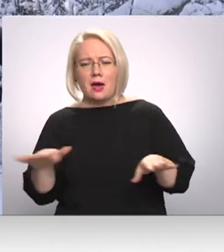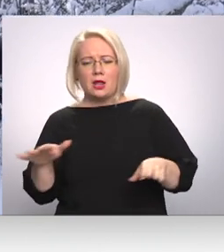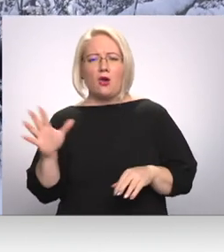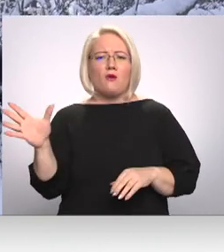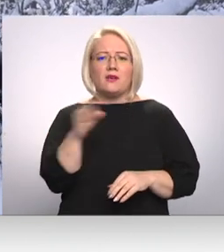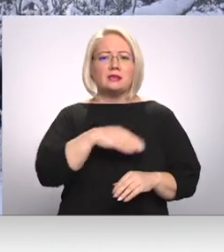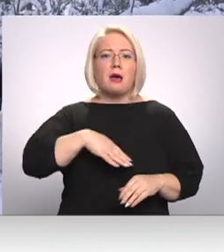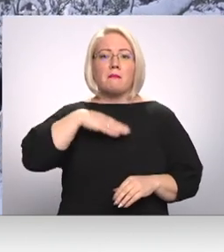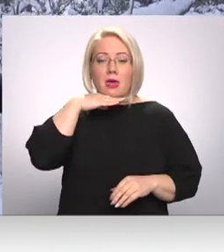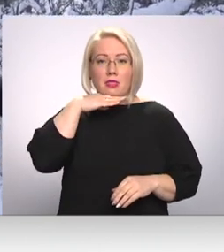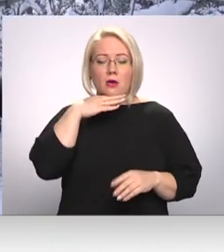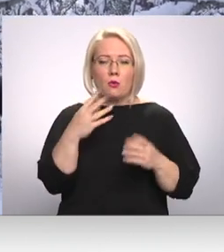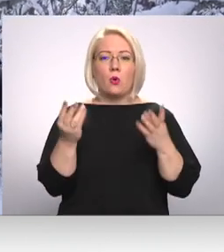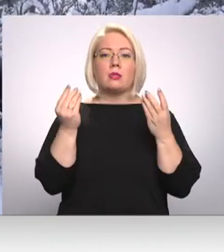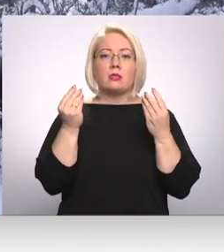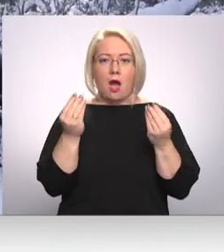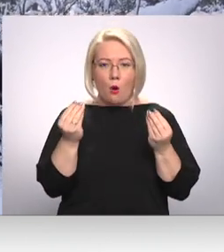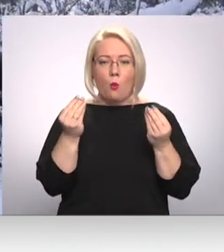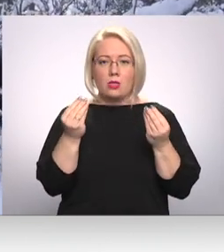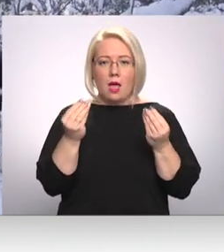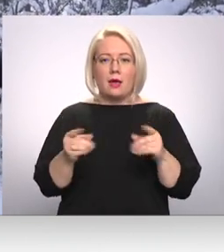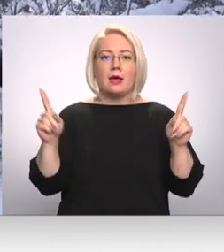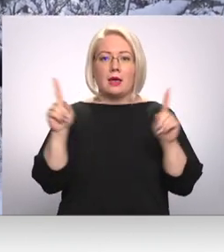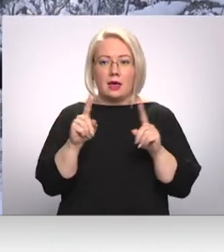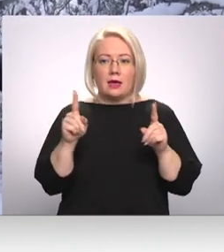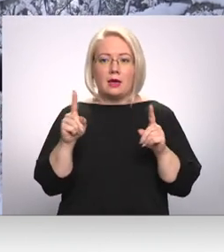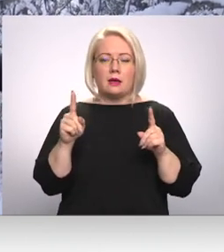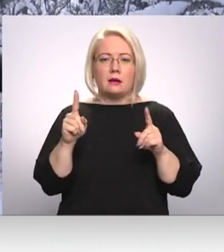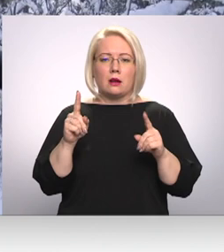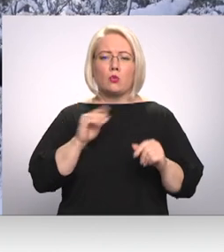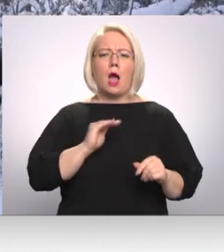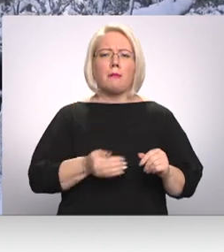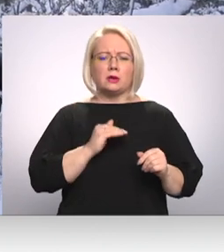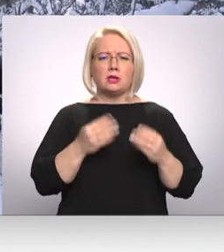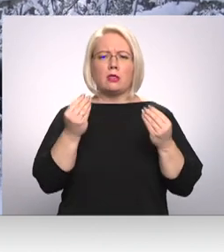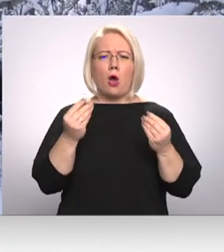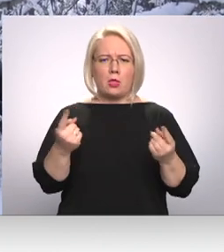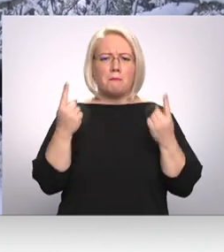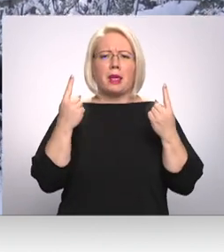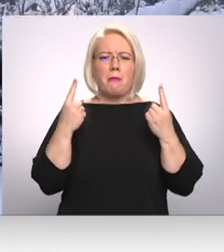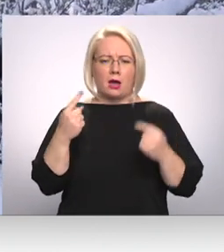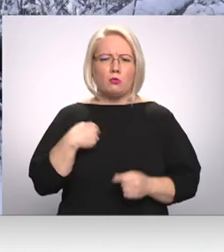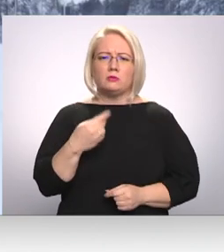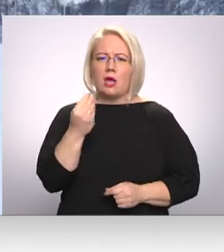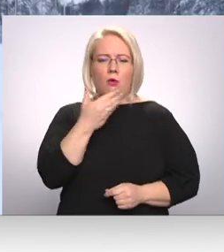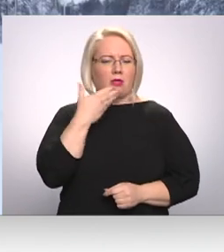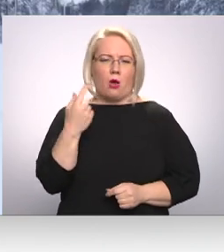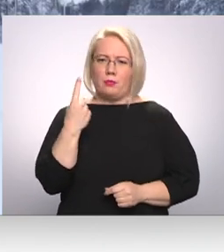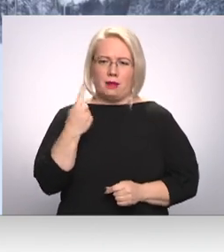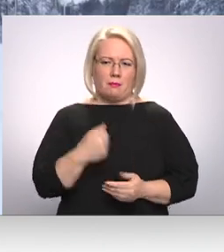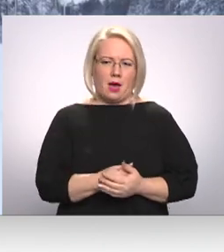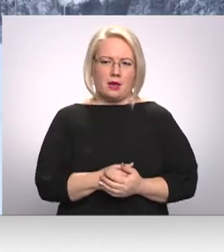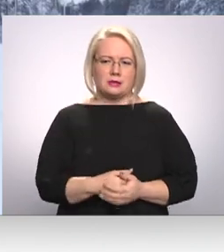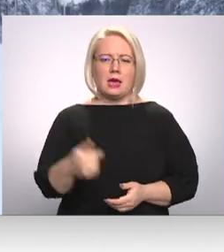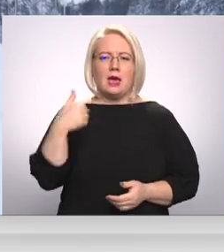un nauda. Nauda ir kaut ko, nu kapitālisma nauda ir primārais, mums nav nauda primārais. Es